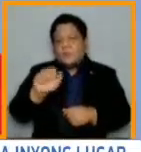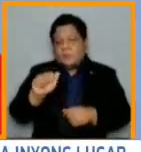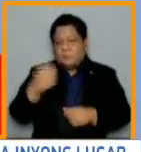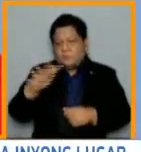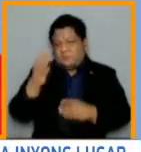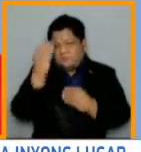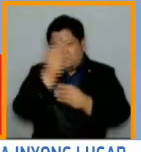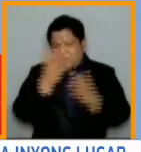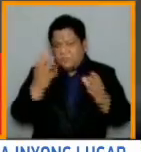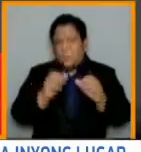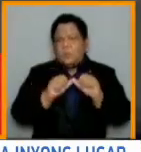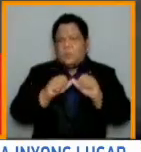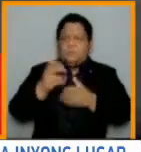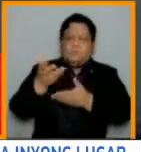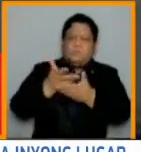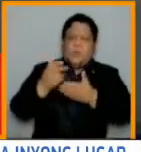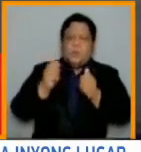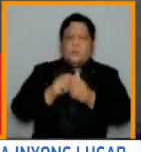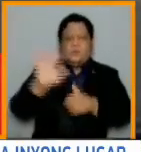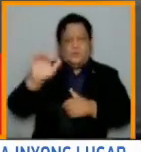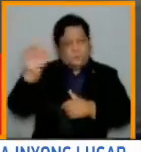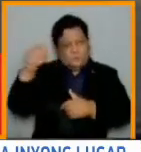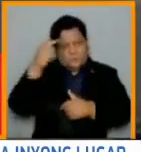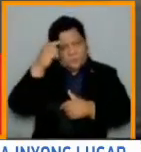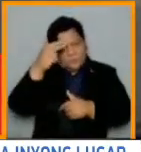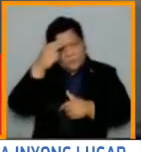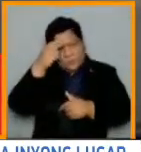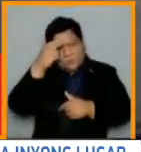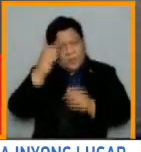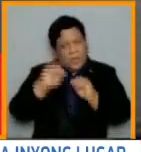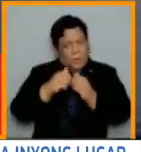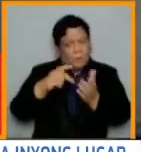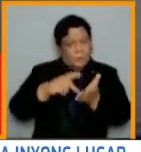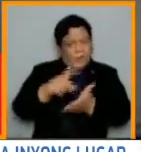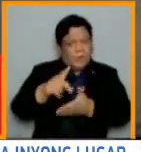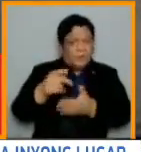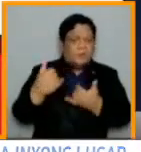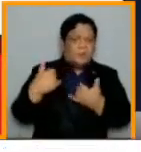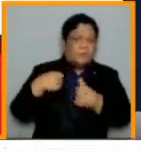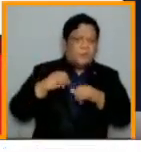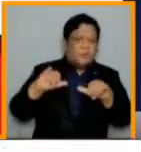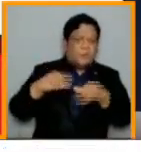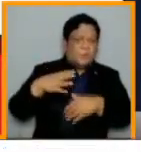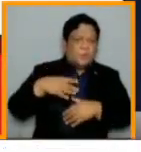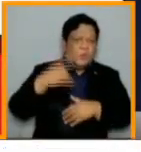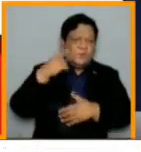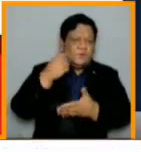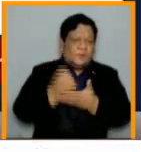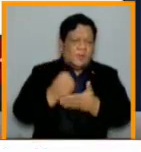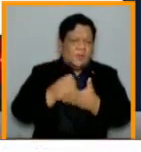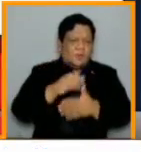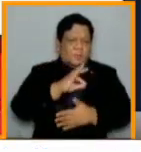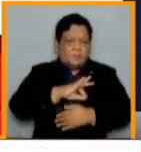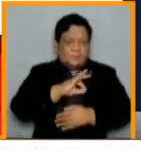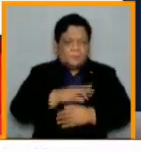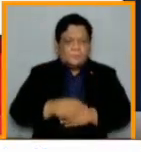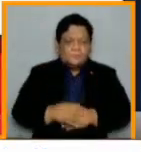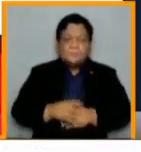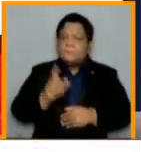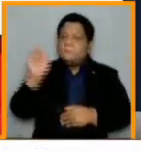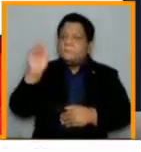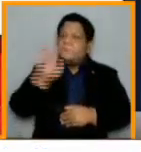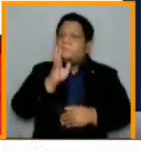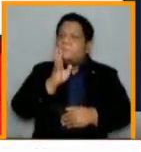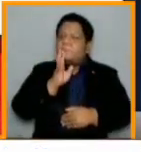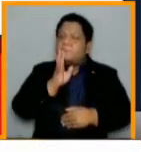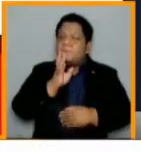dialogo sa Saudi government para sa pagbabayad ng nakabimbing back wages at benepisyo. Hopefully, we could have an early settlement